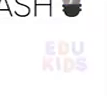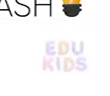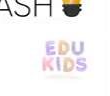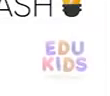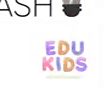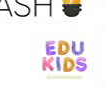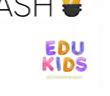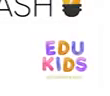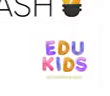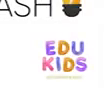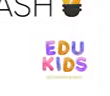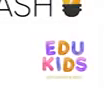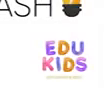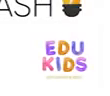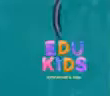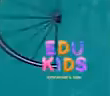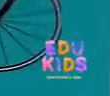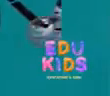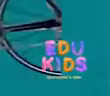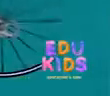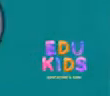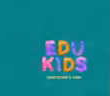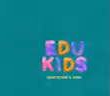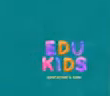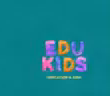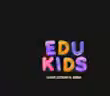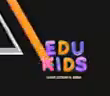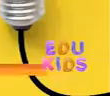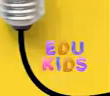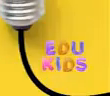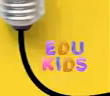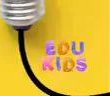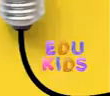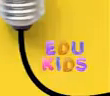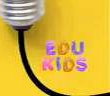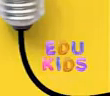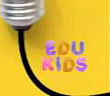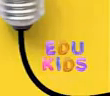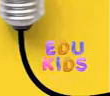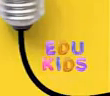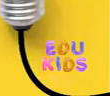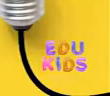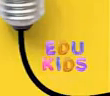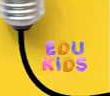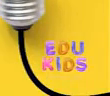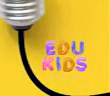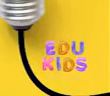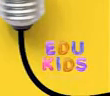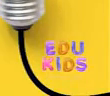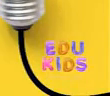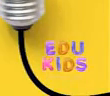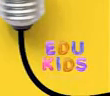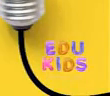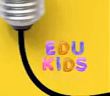Biza tadqiqotida kreativ fikrlash. Kelajak velosipedi. Fikrni tushunganlarning barchasi ham uni boshqalarga yetkazib